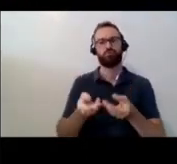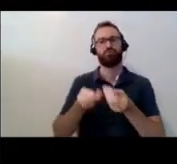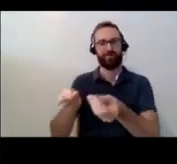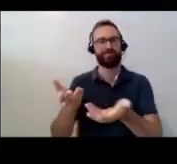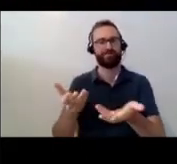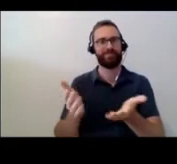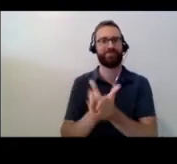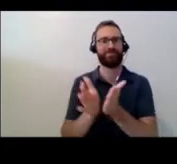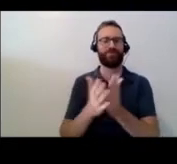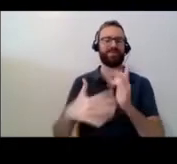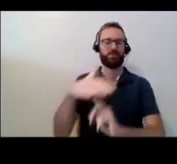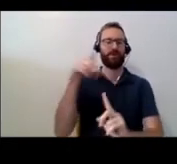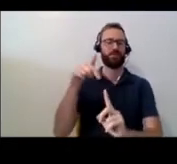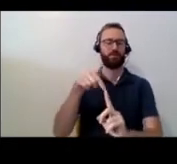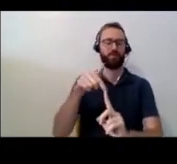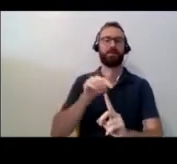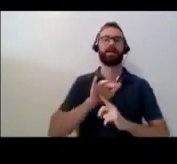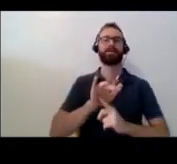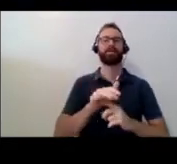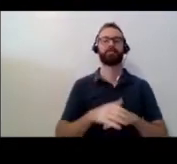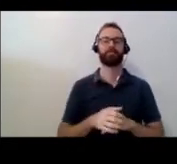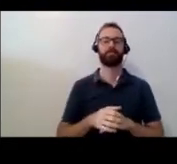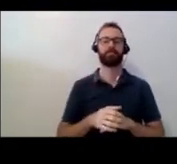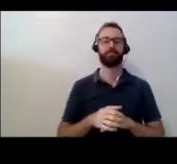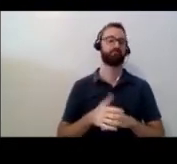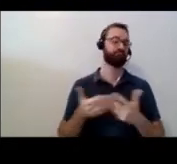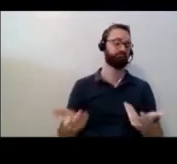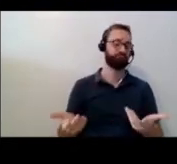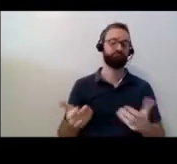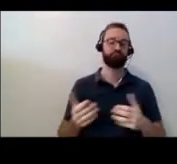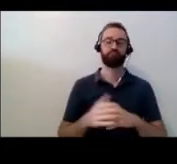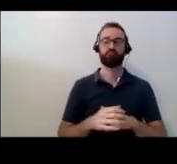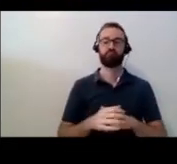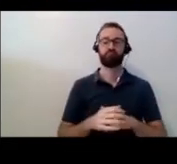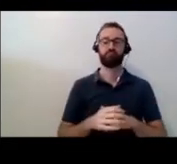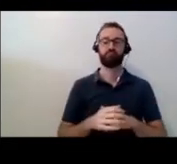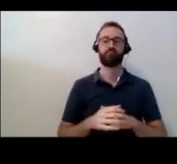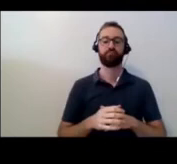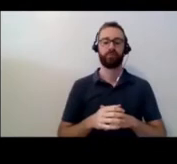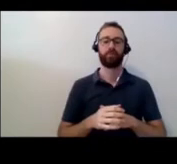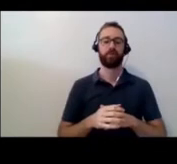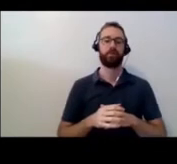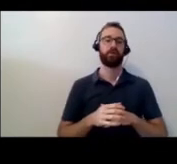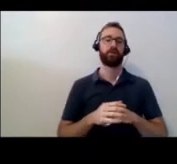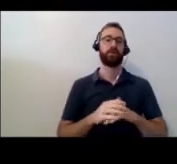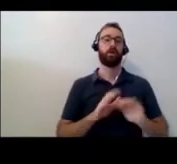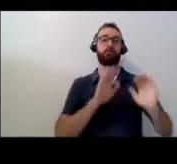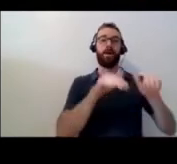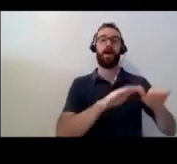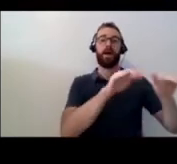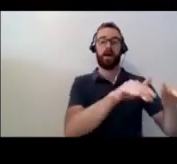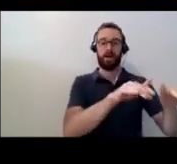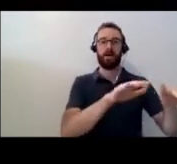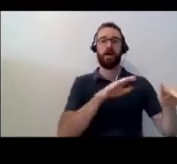exemple, on emploie cette notion-là quand on dit, par exemple, qu'il y a, par exemple, sur la mer, un navire qui est en détresse. Donc, évidemment,